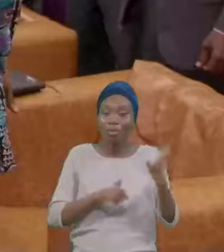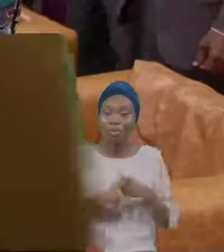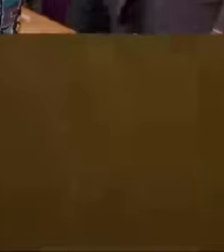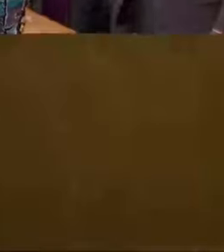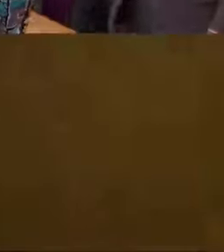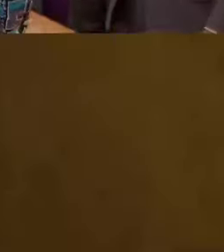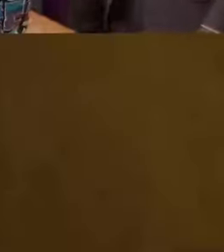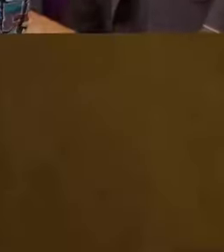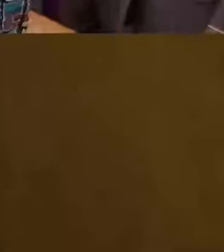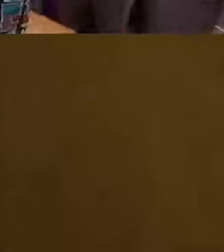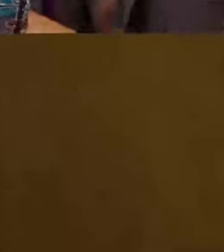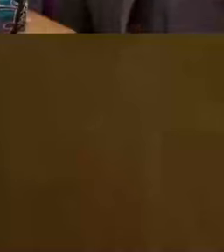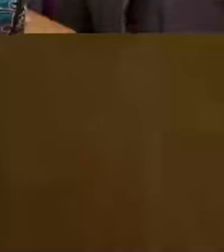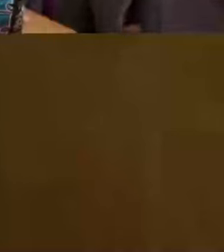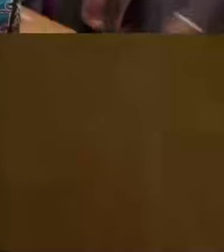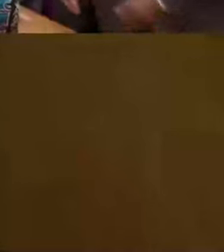ce soir.